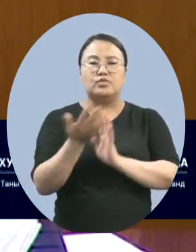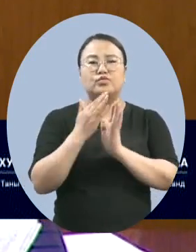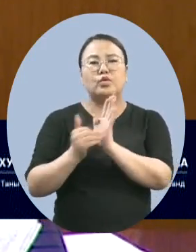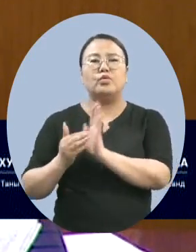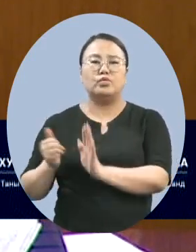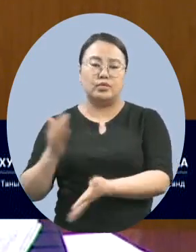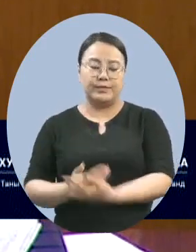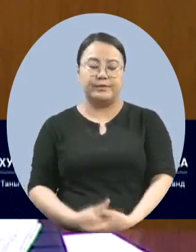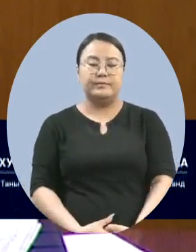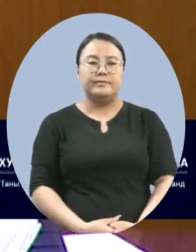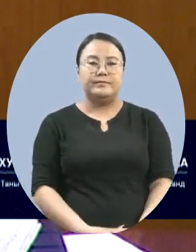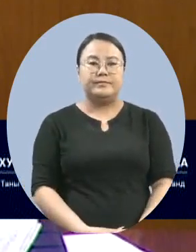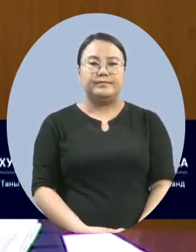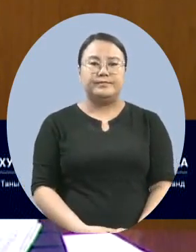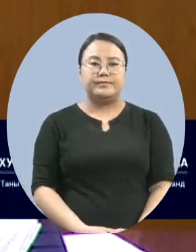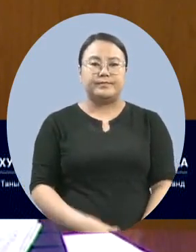байгаа.